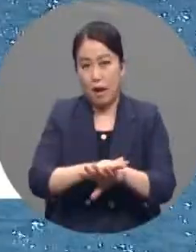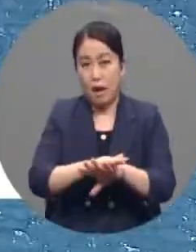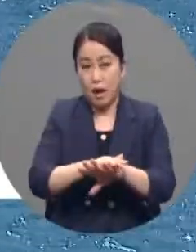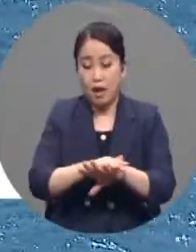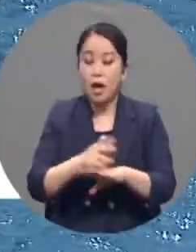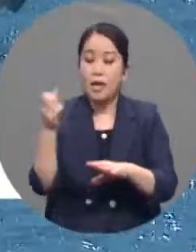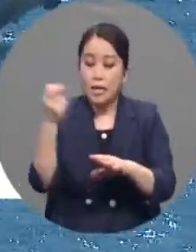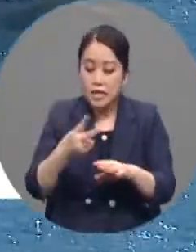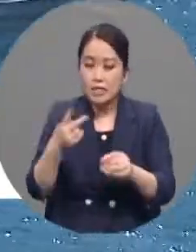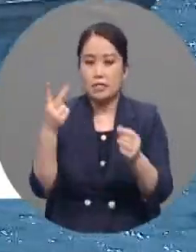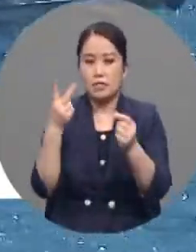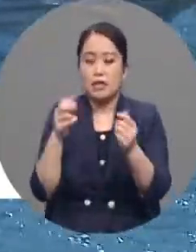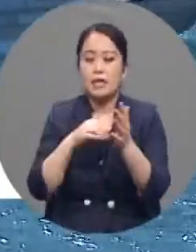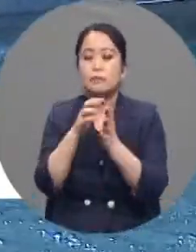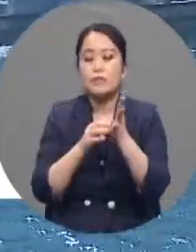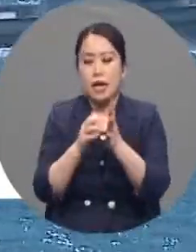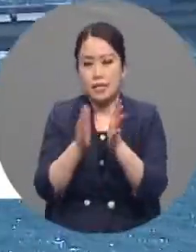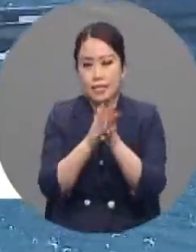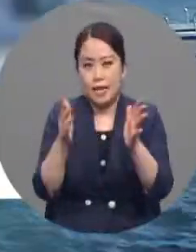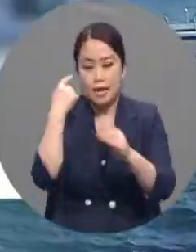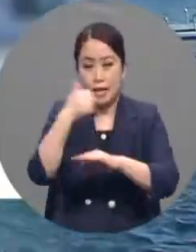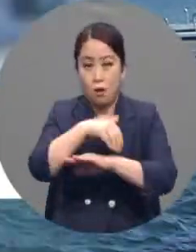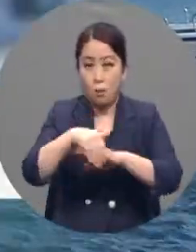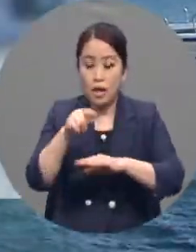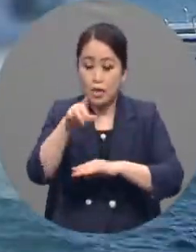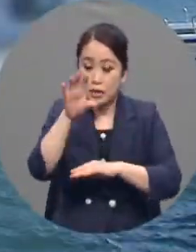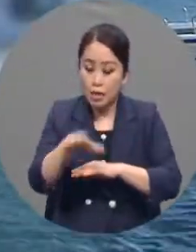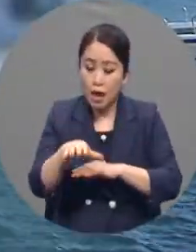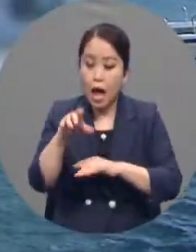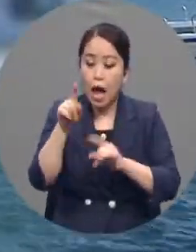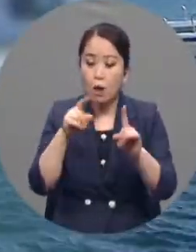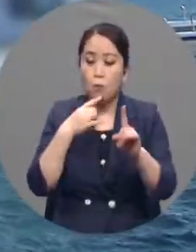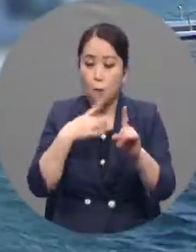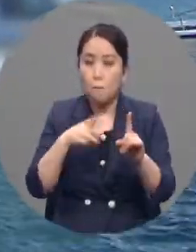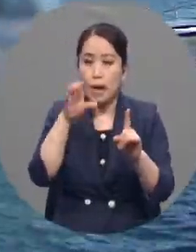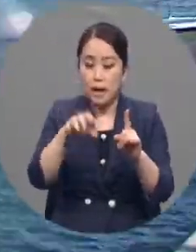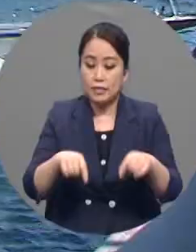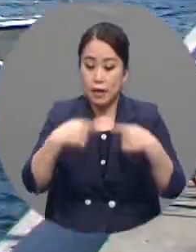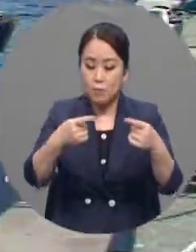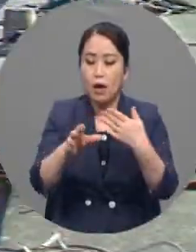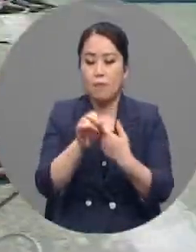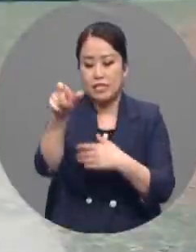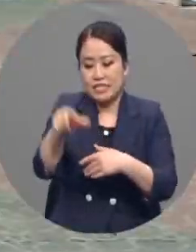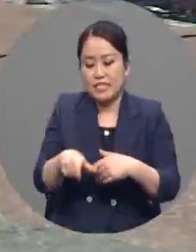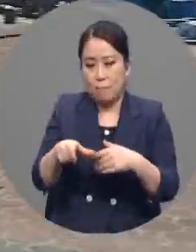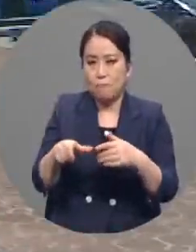조만간 재 입찰을 실시할 예정이며 이 때도 한 곳만 냉철 하면 수일 계약을 할 수 있습니다